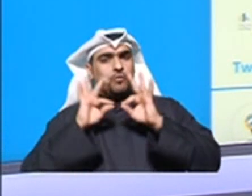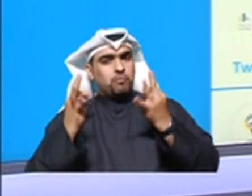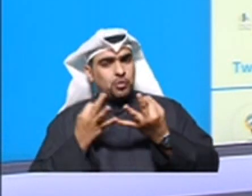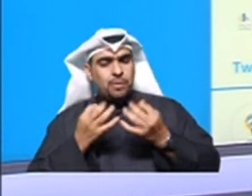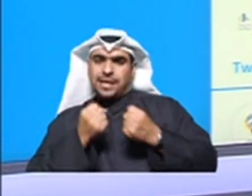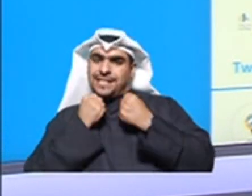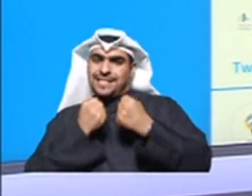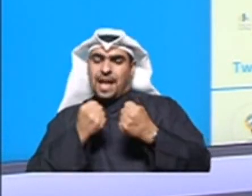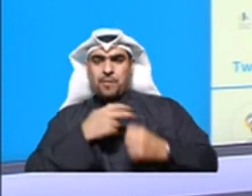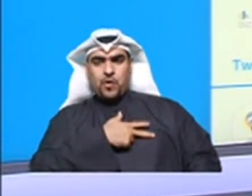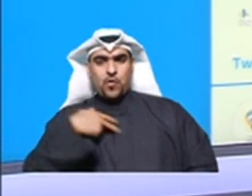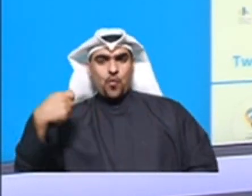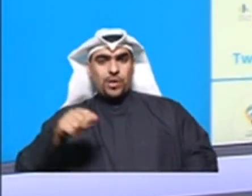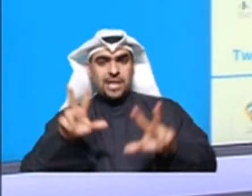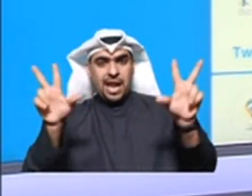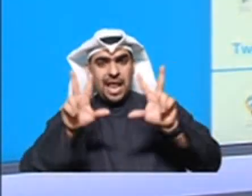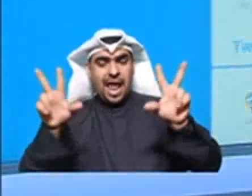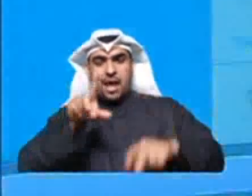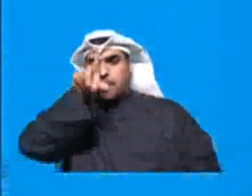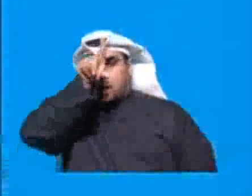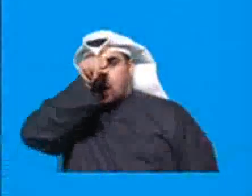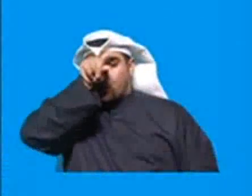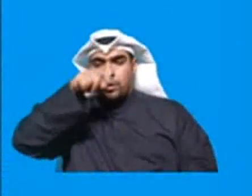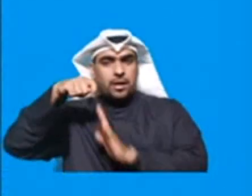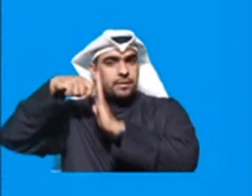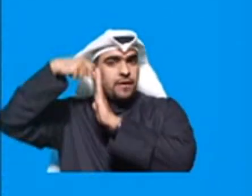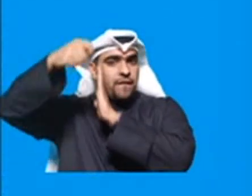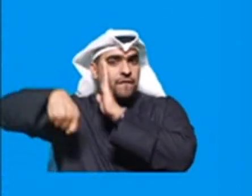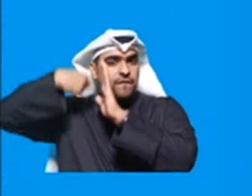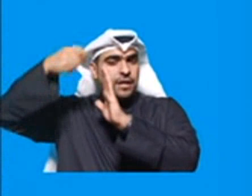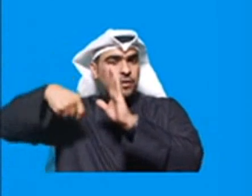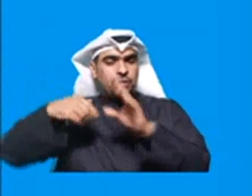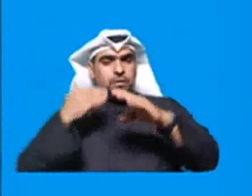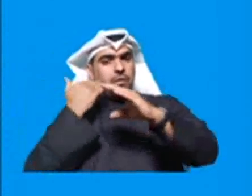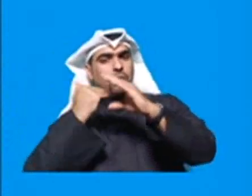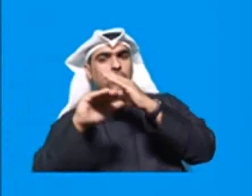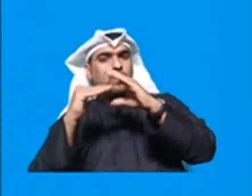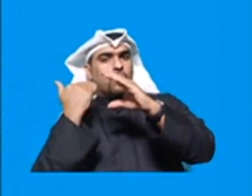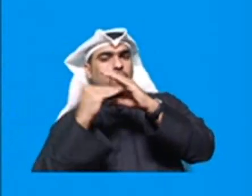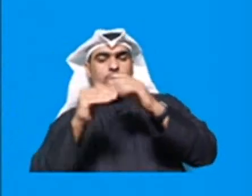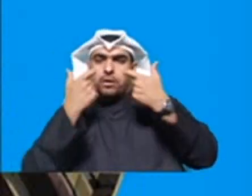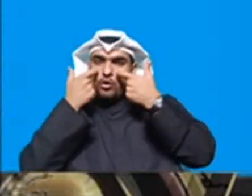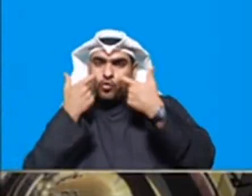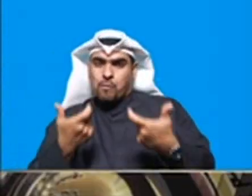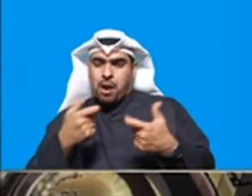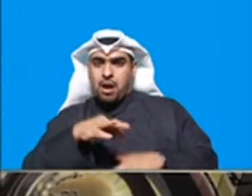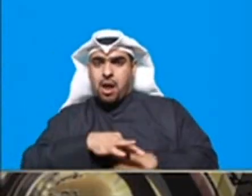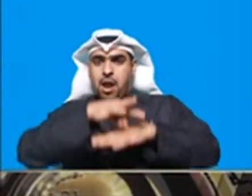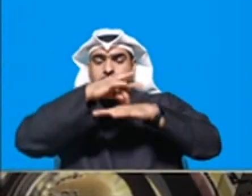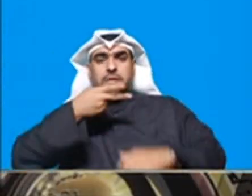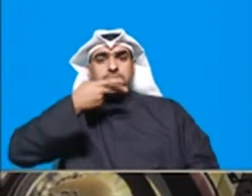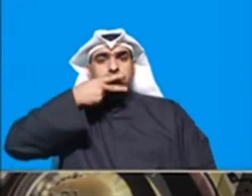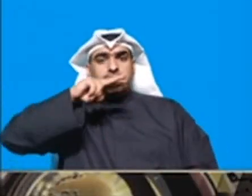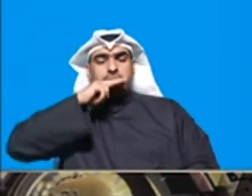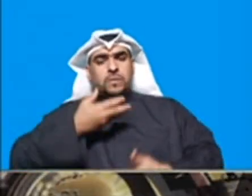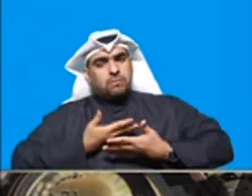الإعلام نشرت على حسابها الرسمي في تويتر مقطع فيديو حذرت فيه من تداول وترويج الشائعات عبر مواقع